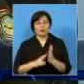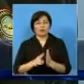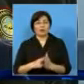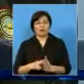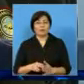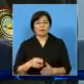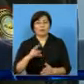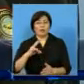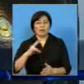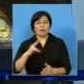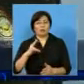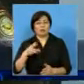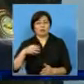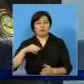НКТЖ,